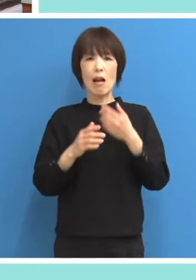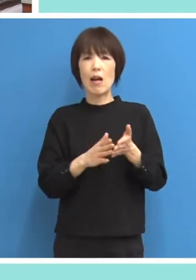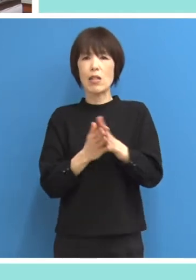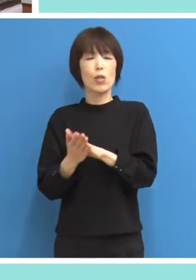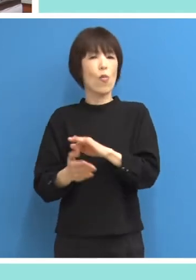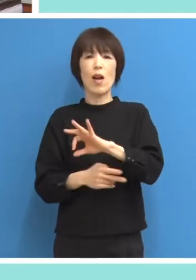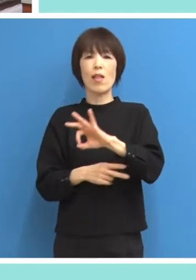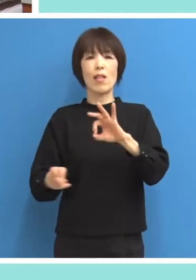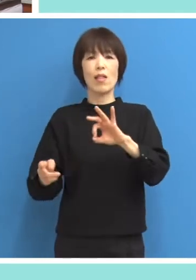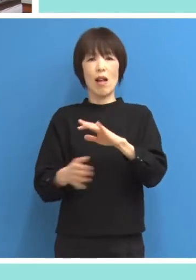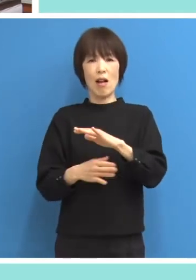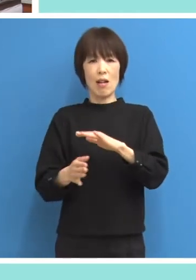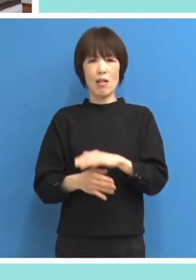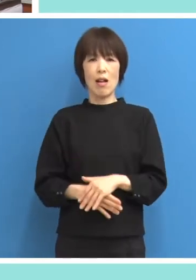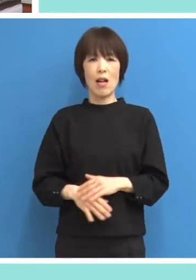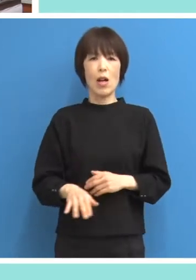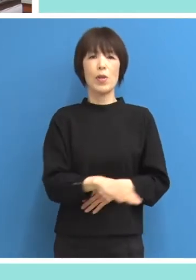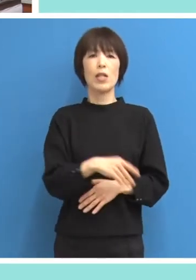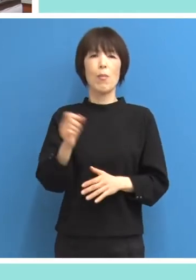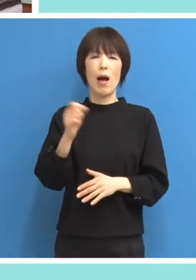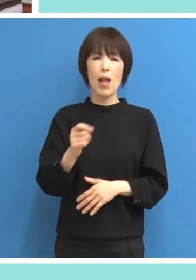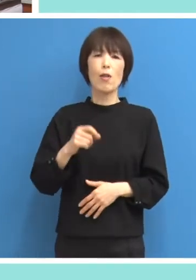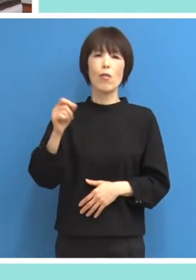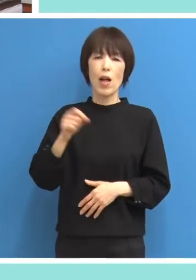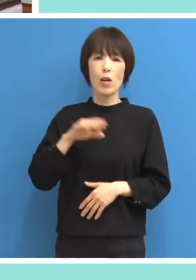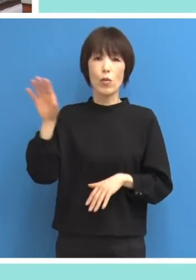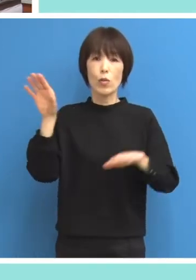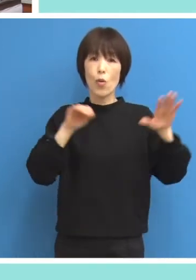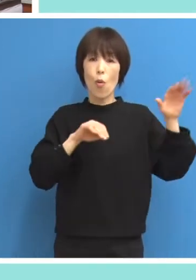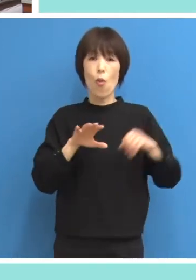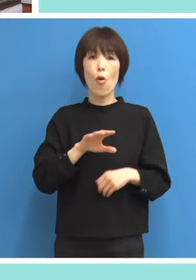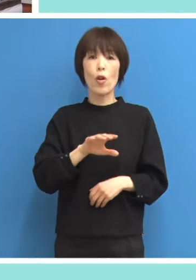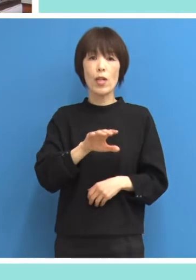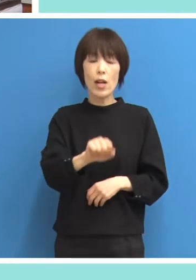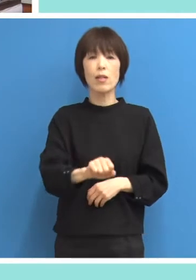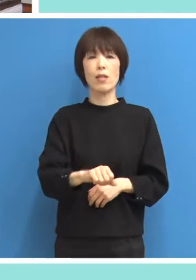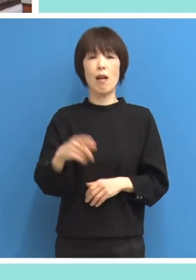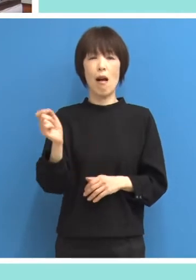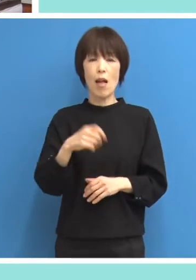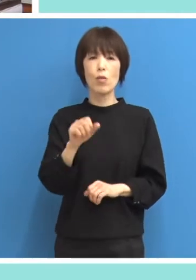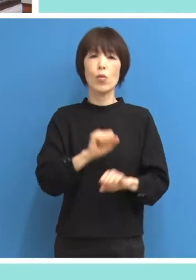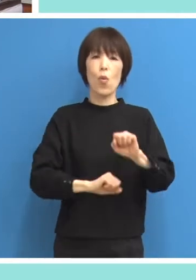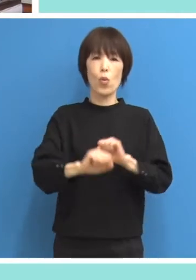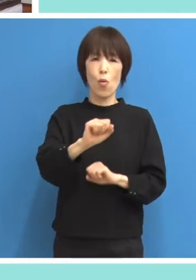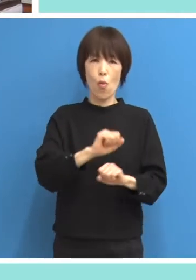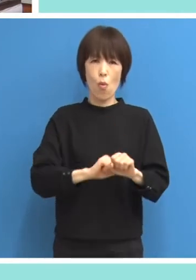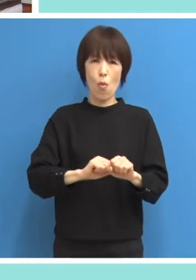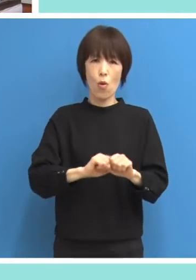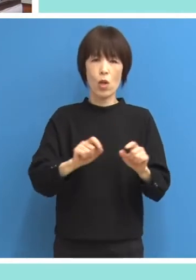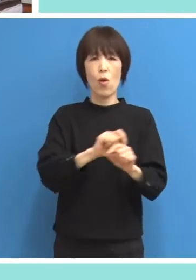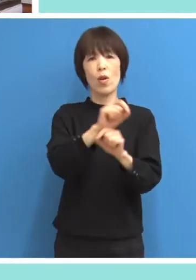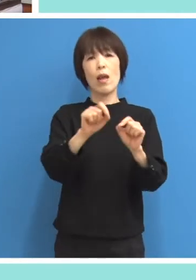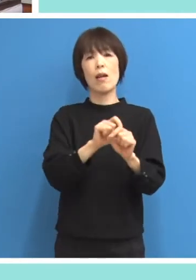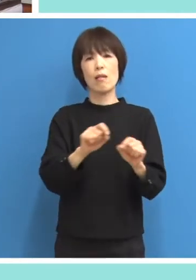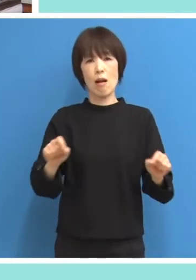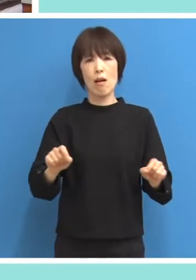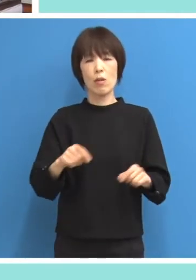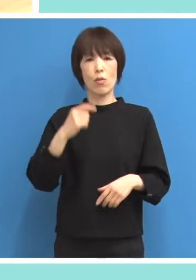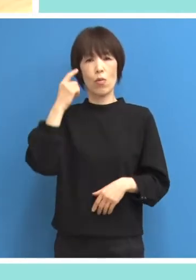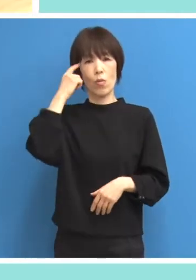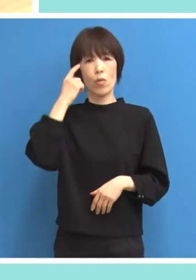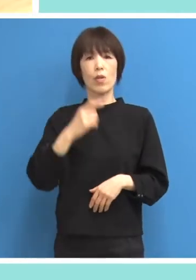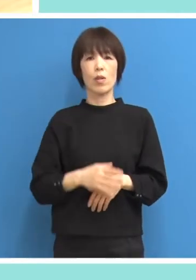当に皆さんが、早く早く情報をキャッチして早く早く行動をしていただいた、そういったことにつながると思います